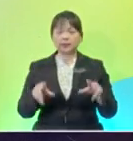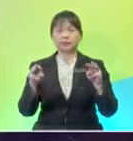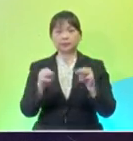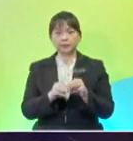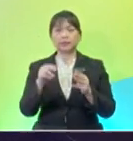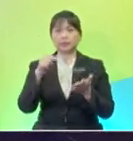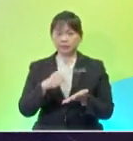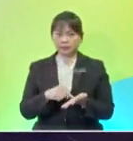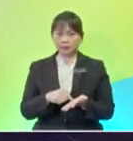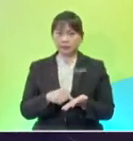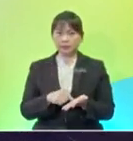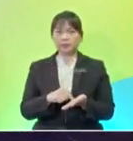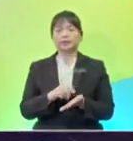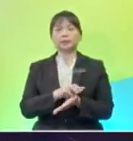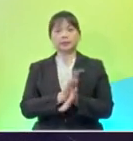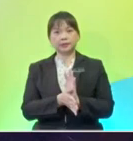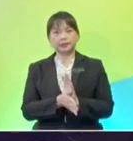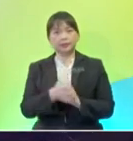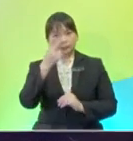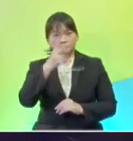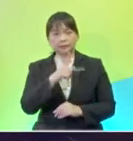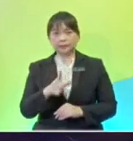masuk dengan tepat tepat